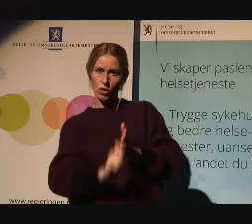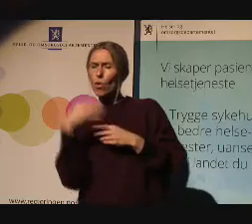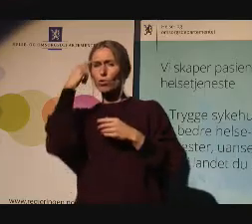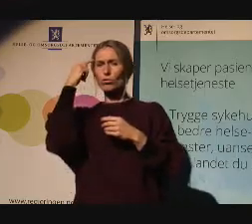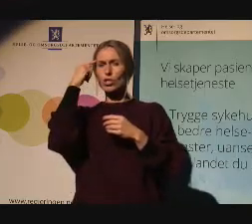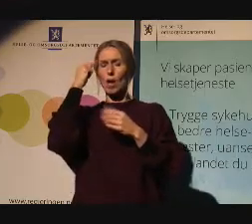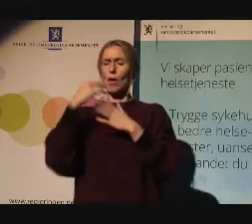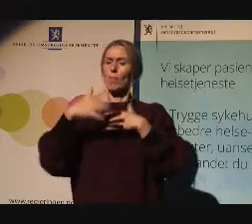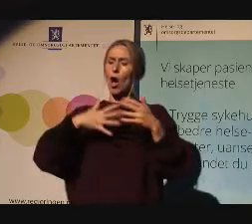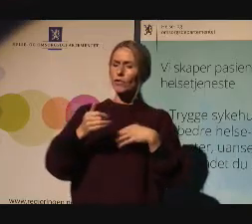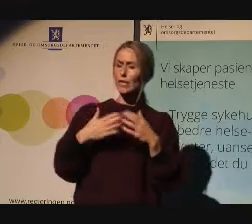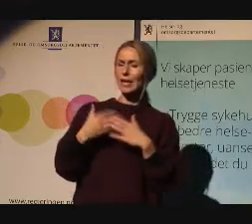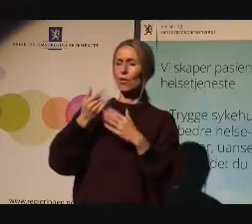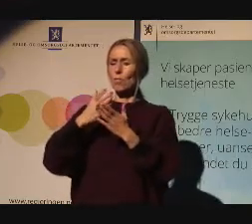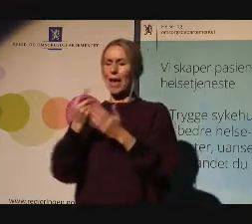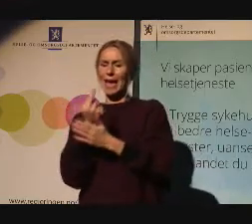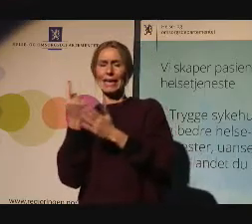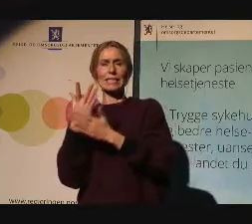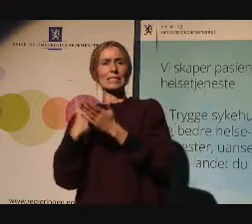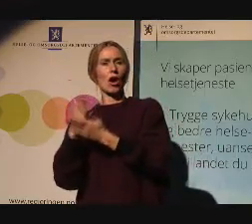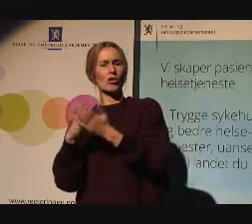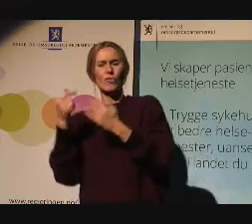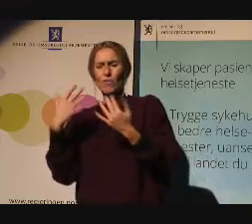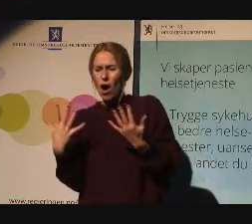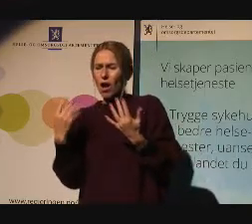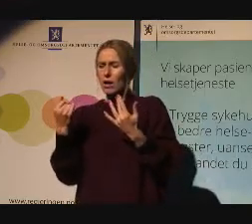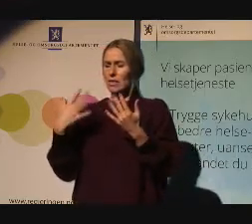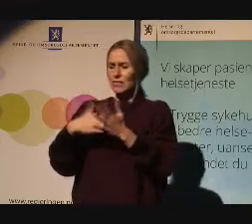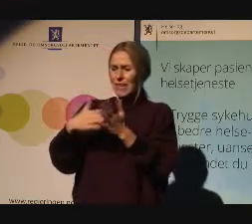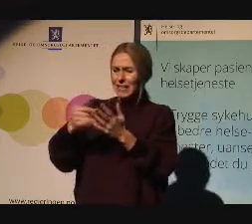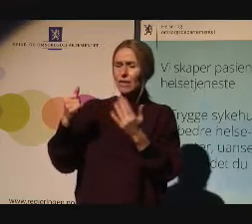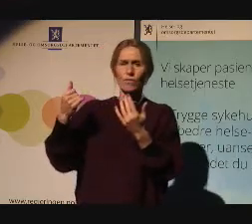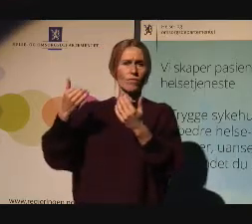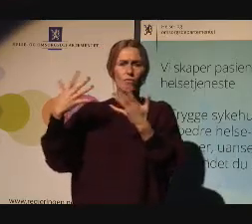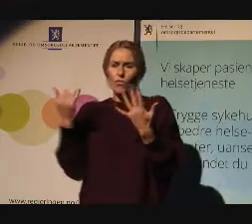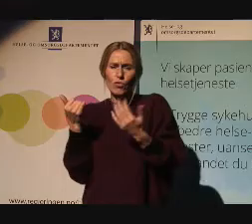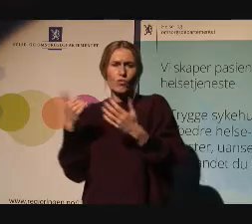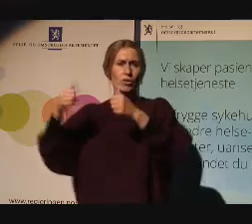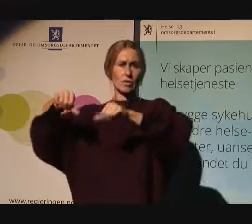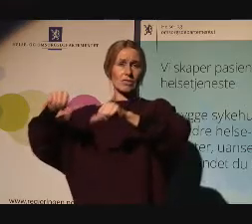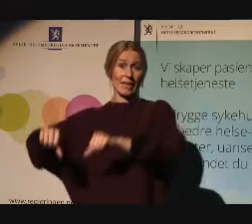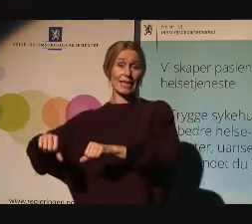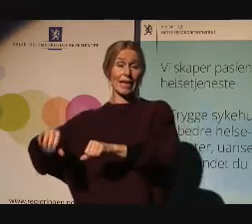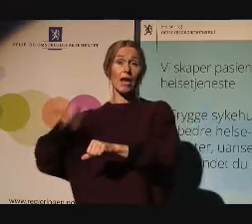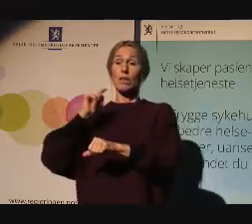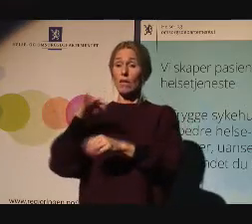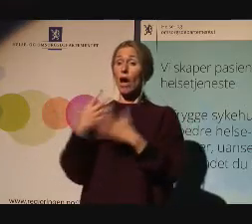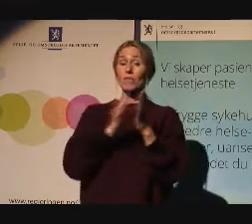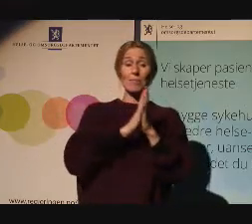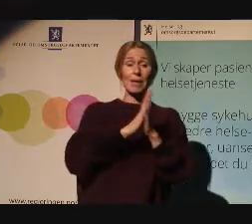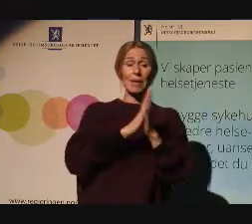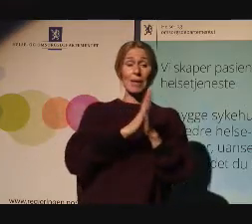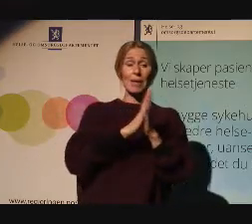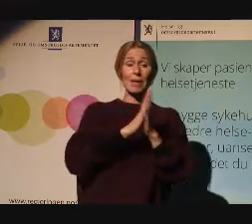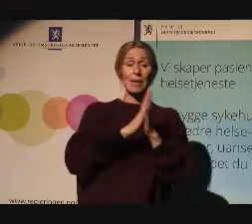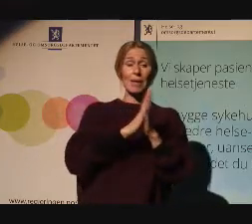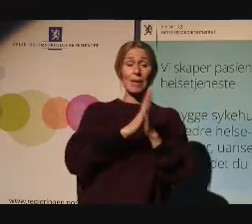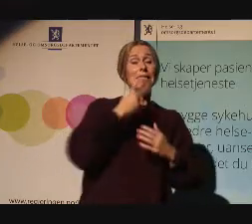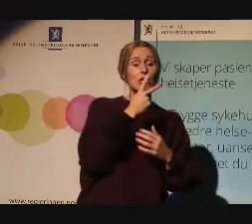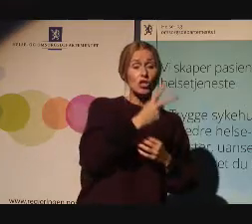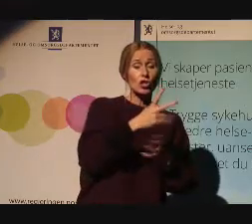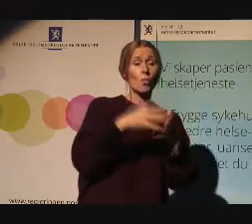for å avdekke hva det er som eventuelt svikter og hvorfor svikt kan oppstå, så har vi også bedt Statens helsetilsyn